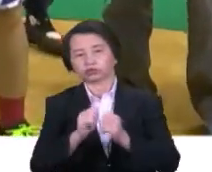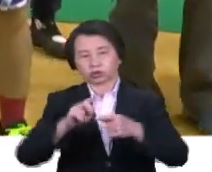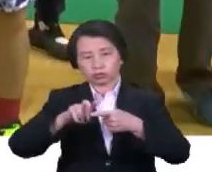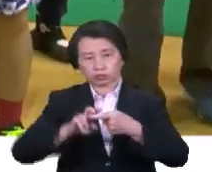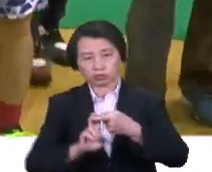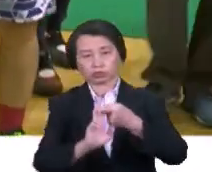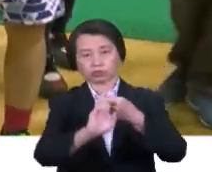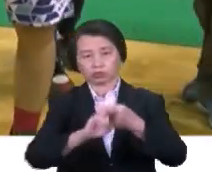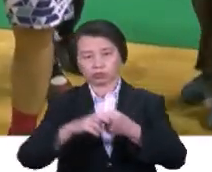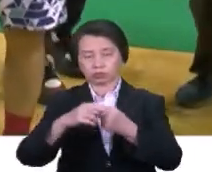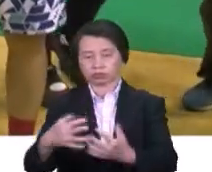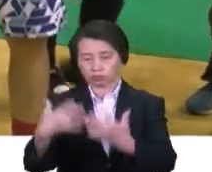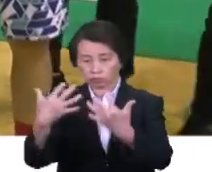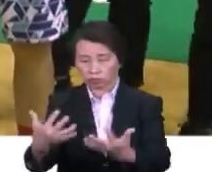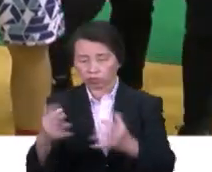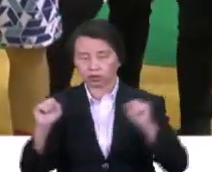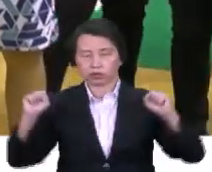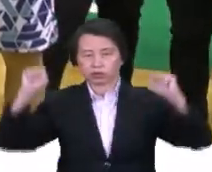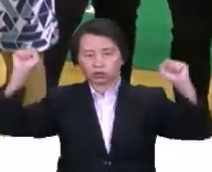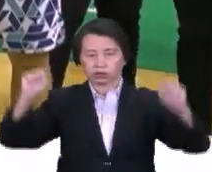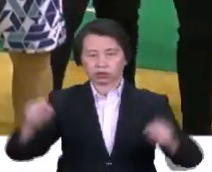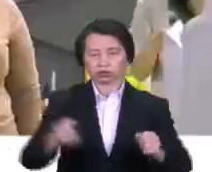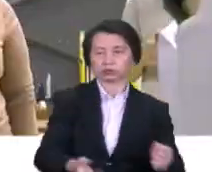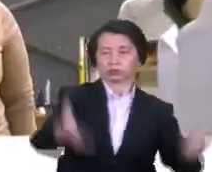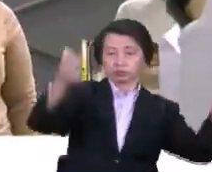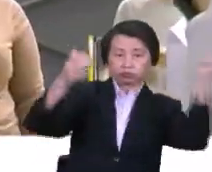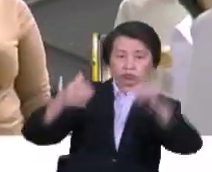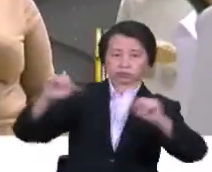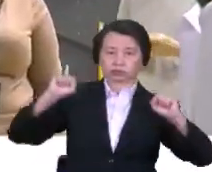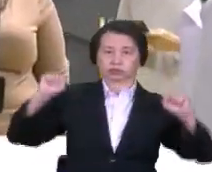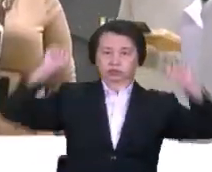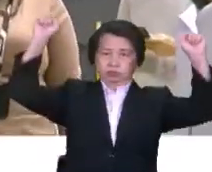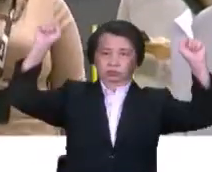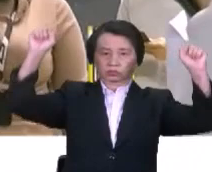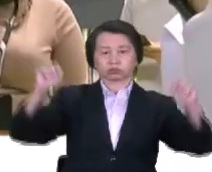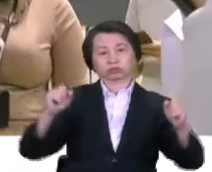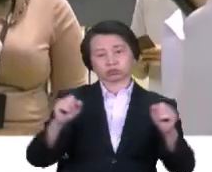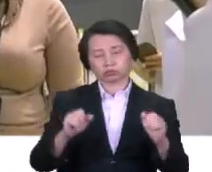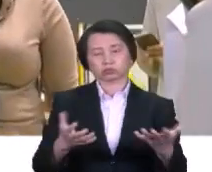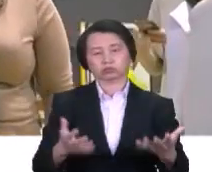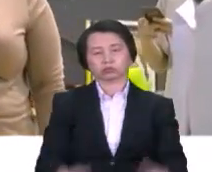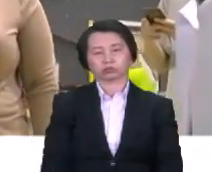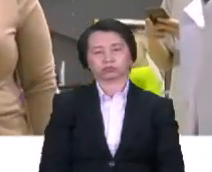gimnastik, bowling padang, angkat berat, squash dan powerlifting.